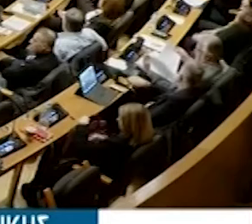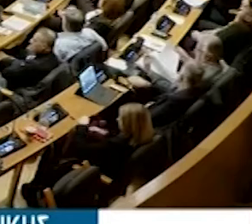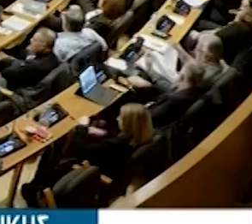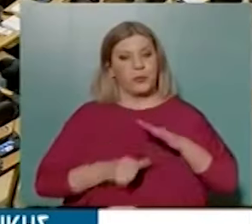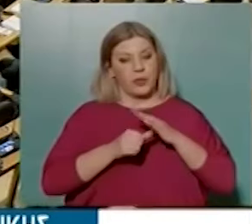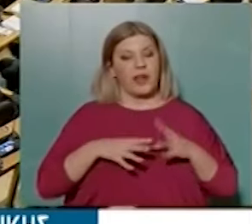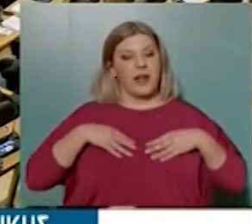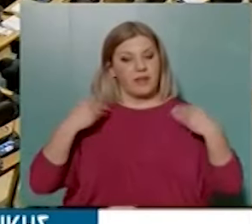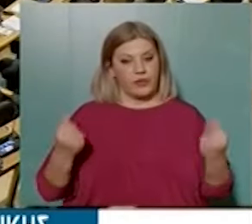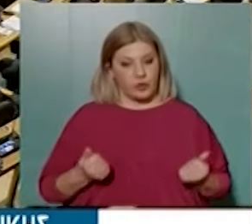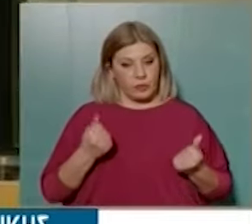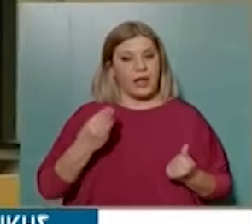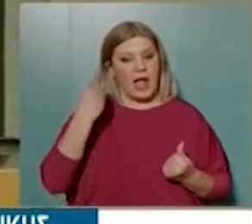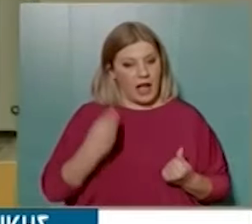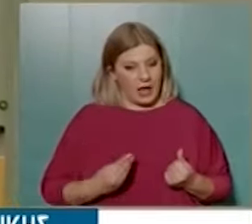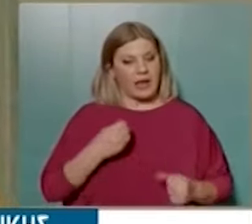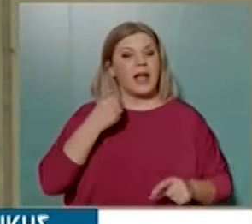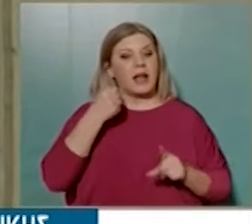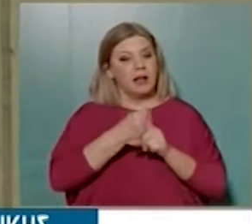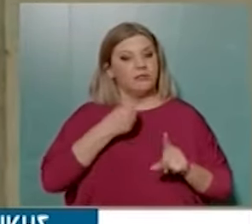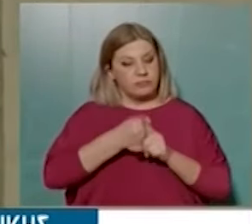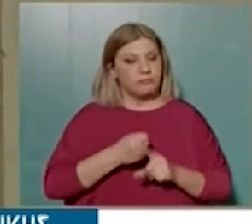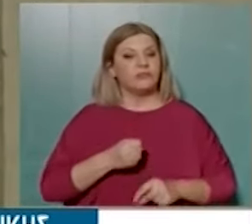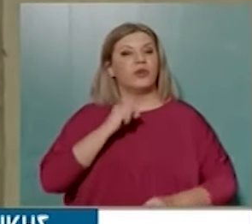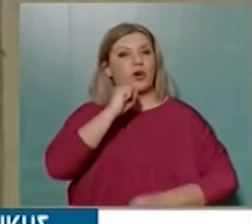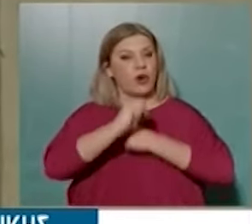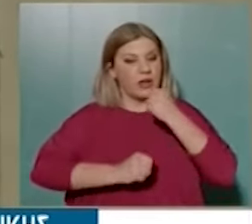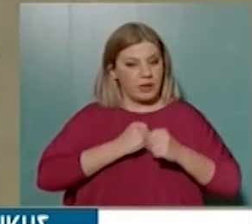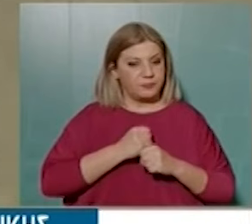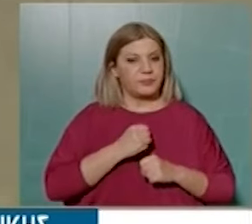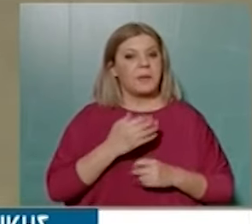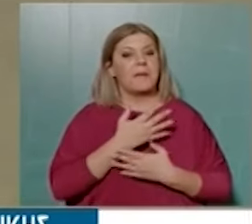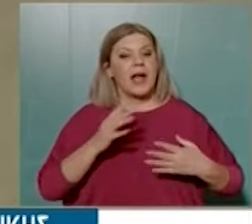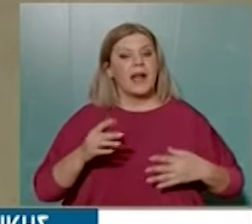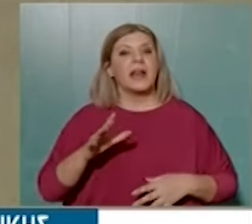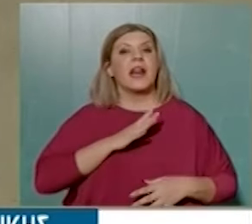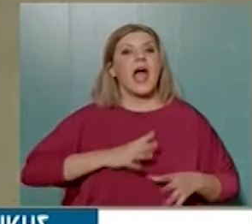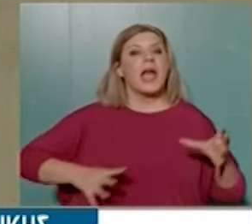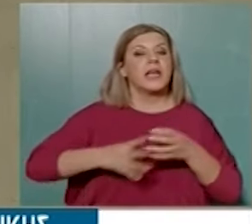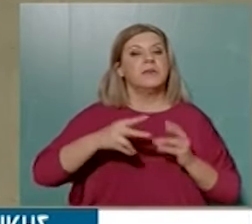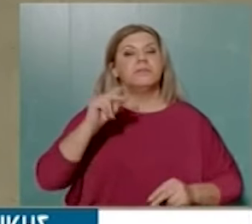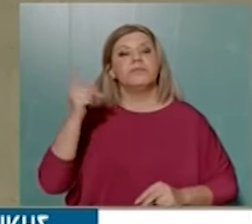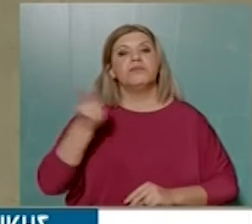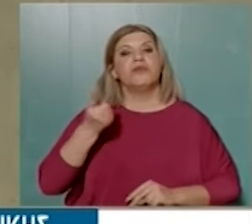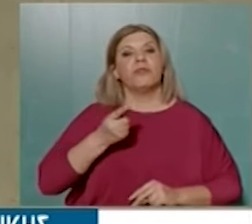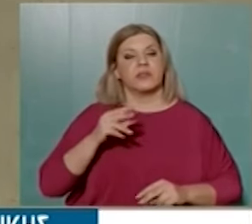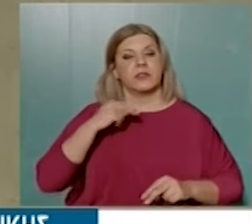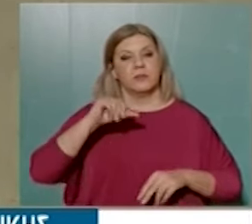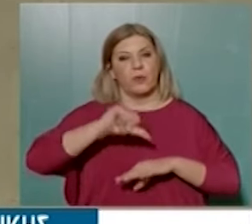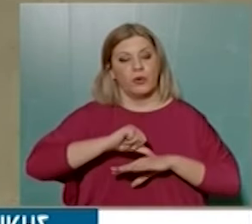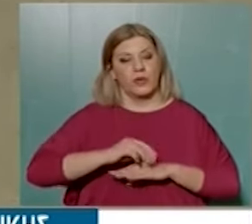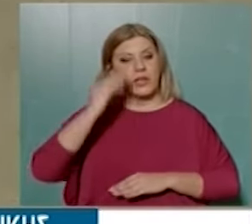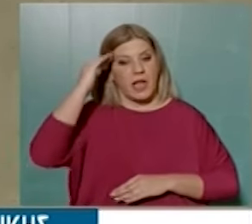να ευχηθούμε καταρχήν μια καλή και αγωνιστική διεκδικητική χρονιά για τη μεγάλη λαϊκή πλειοψηφία της πόλης μας